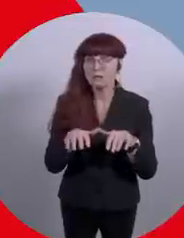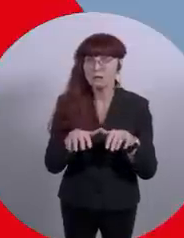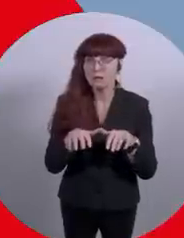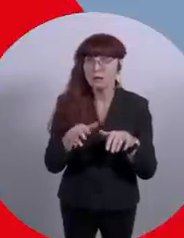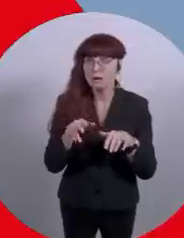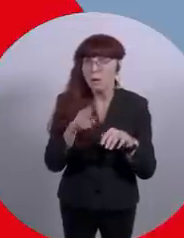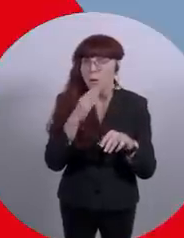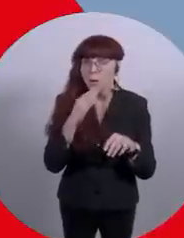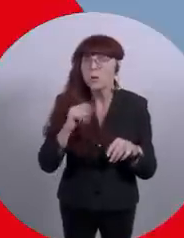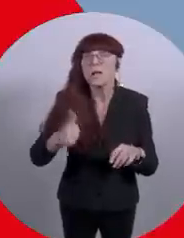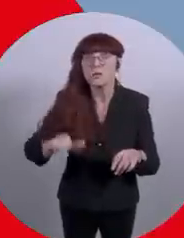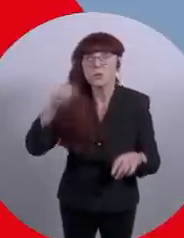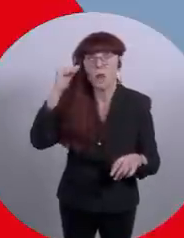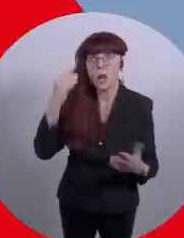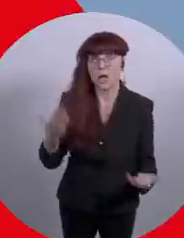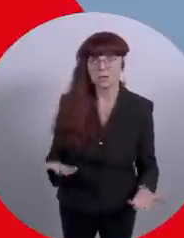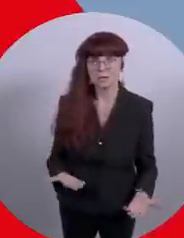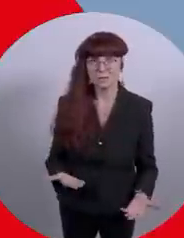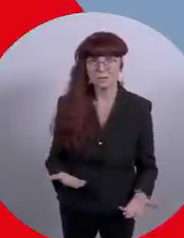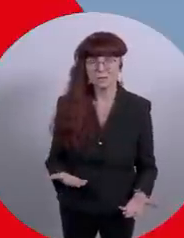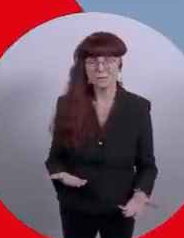Lehren daraus ziehen